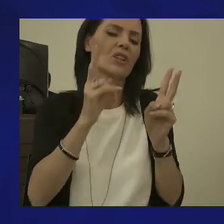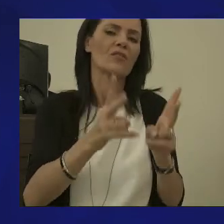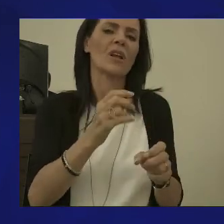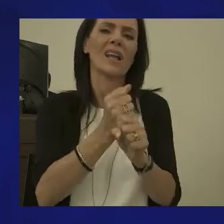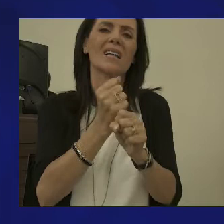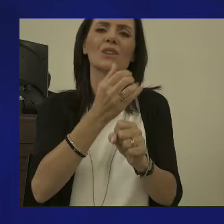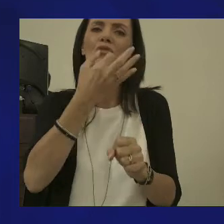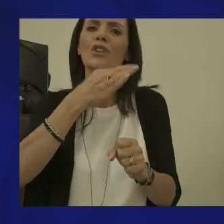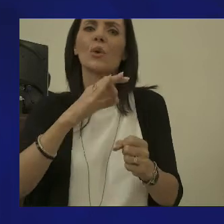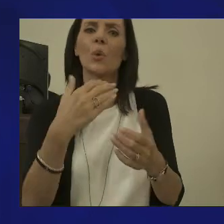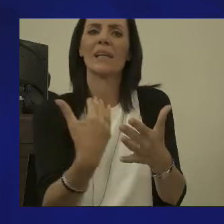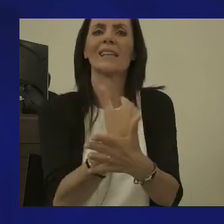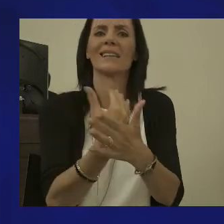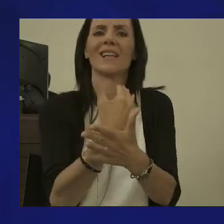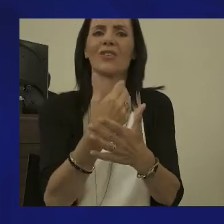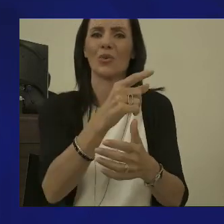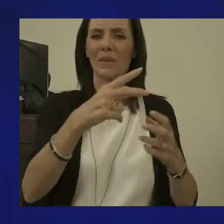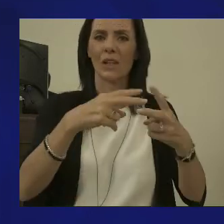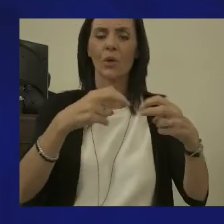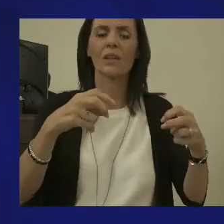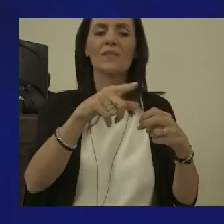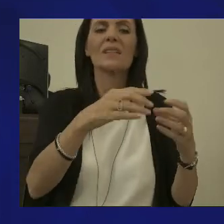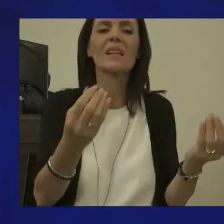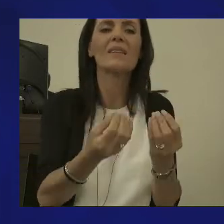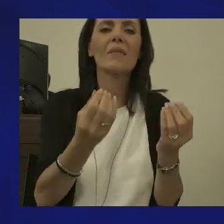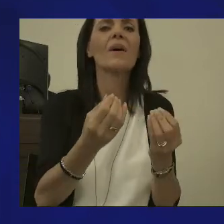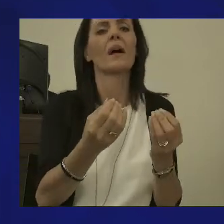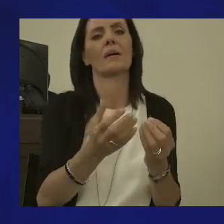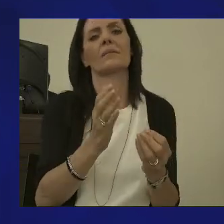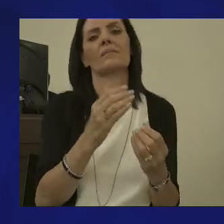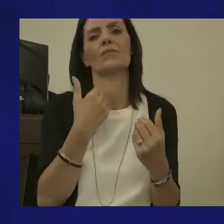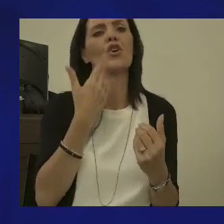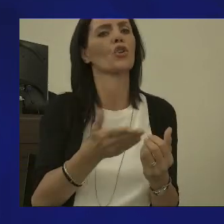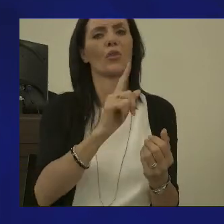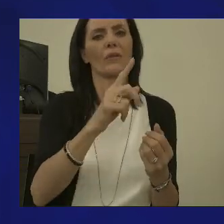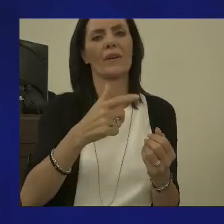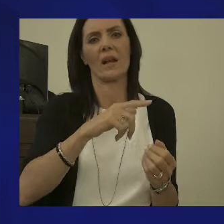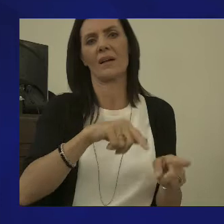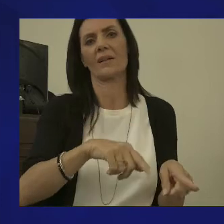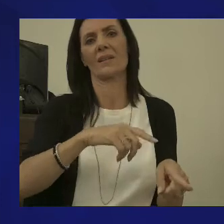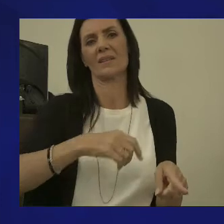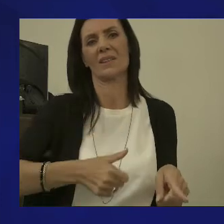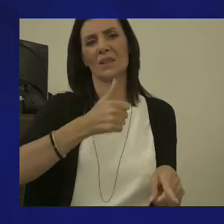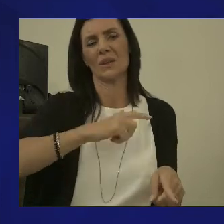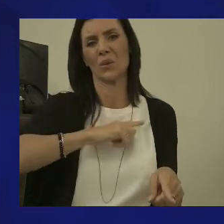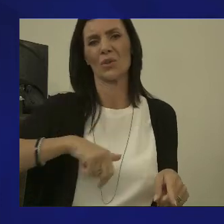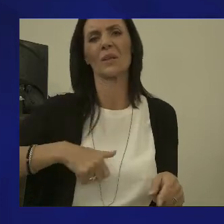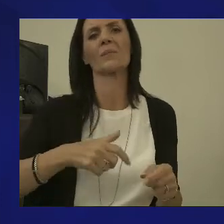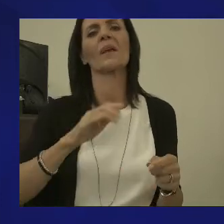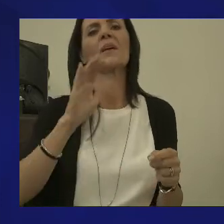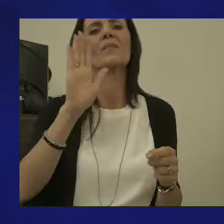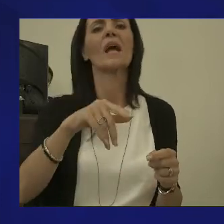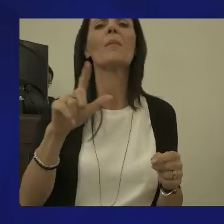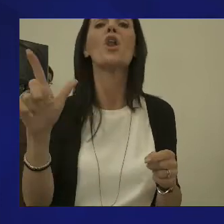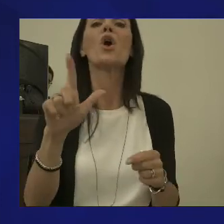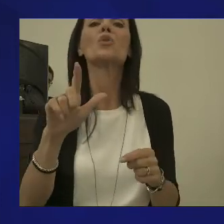לעשות שדרוג או התחדשות עירונית, וזה בעצם דבר רק לרשויות המקומיות. זה נכון, לוטוס 7